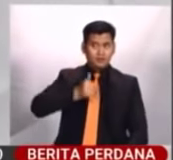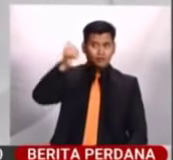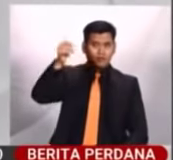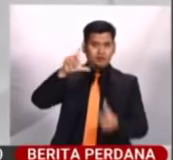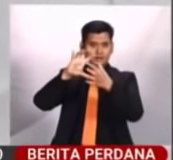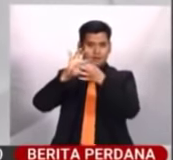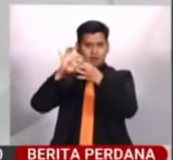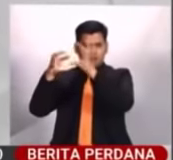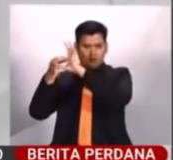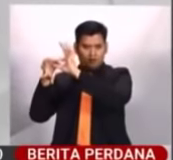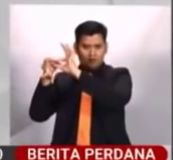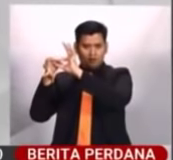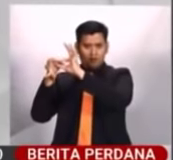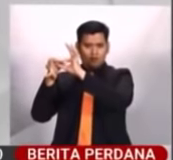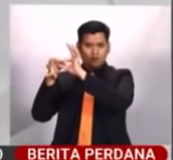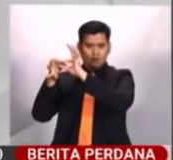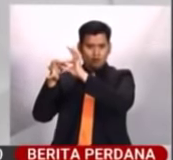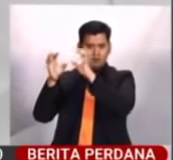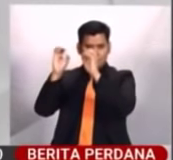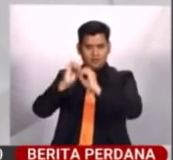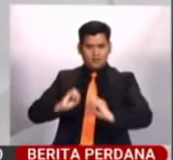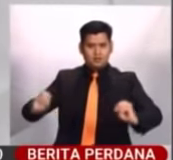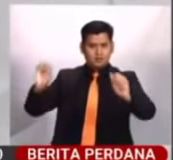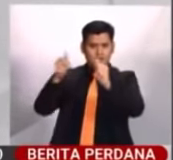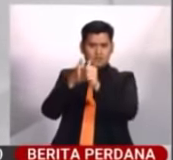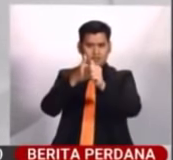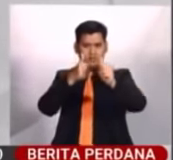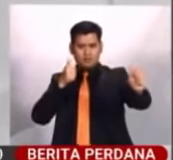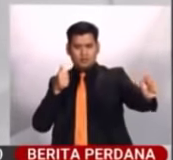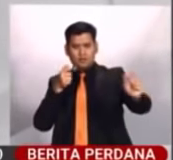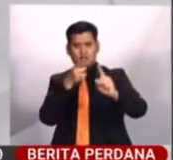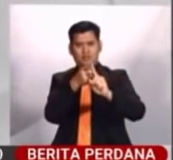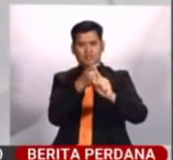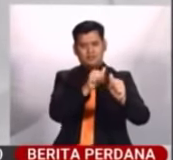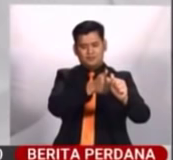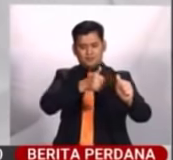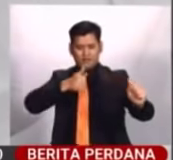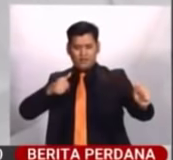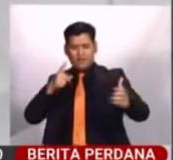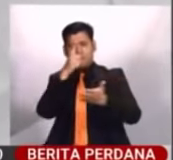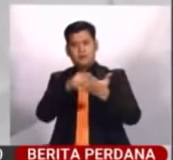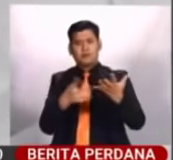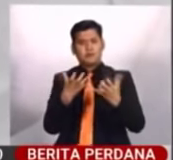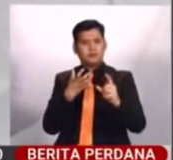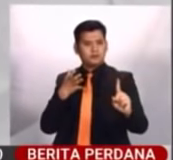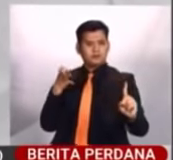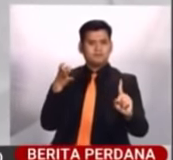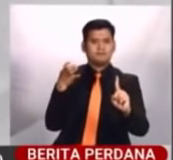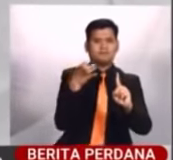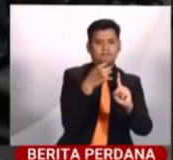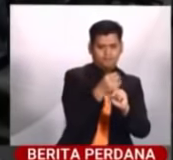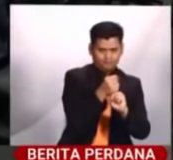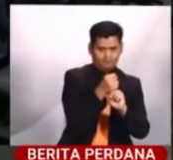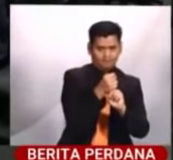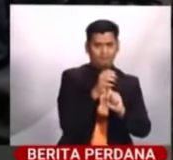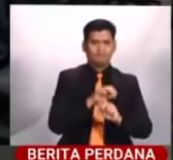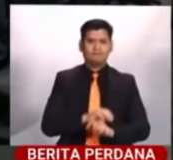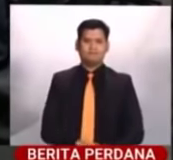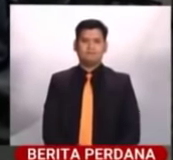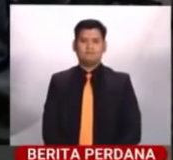ini agar tidak terlalu jauh tersasar daripada apa yang ingin dicapai.